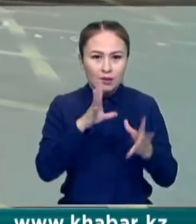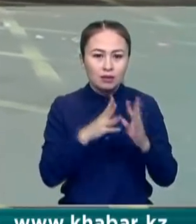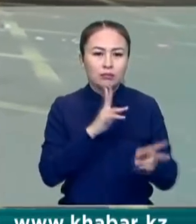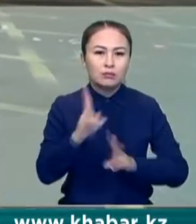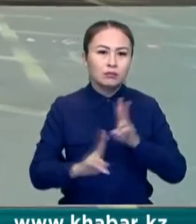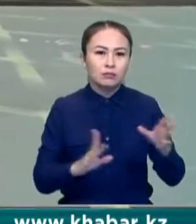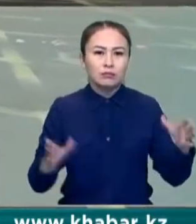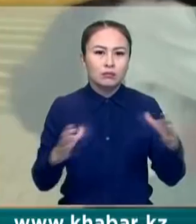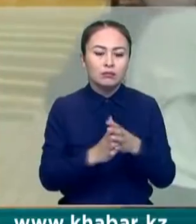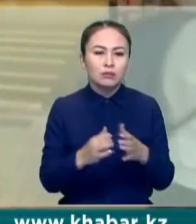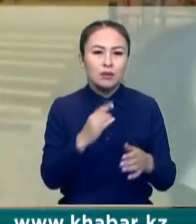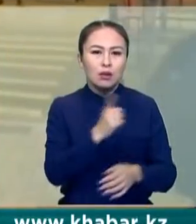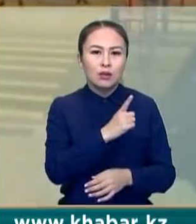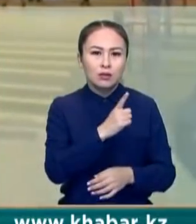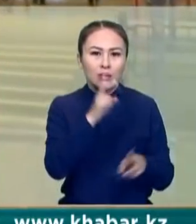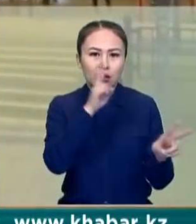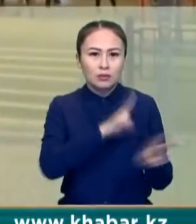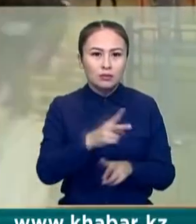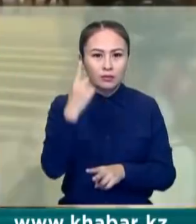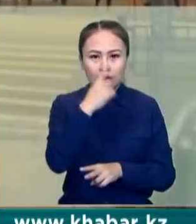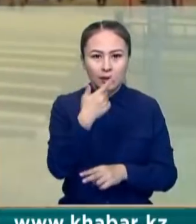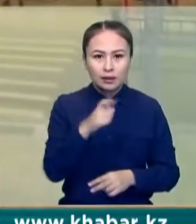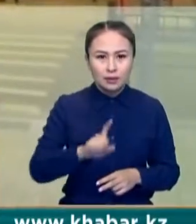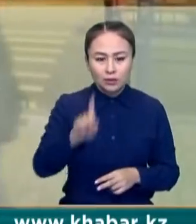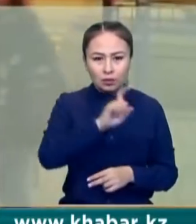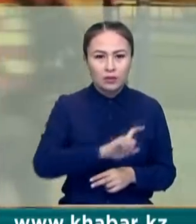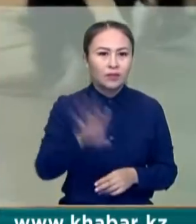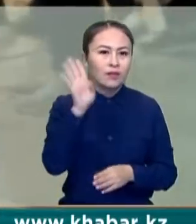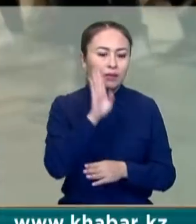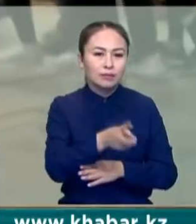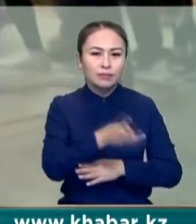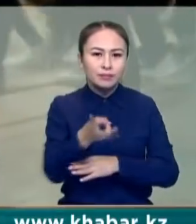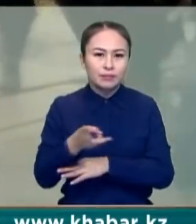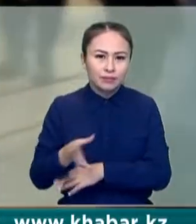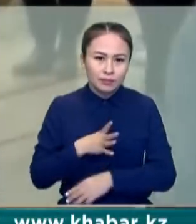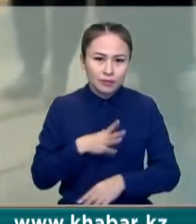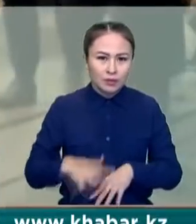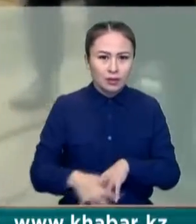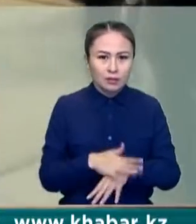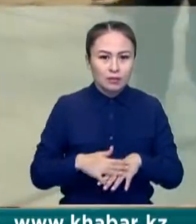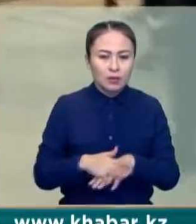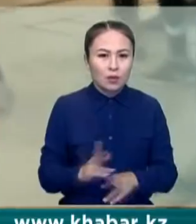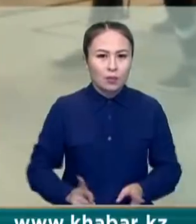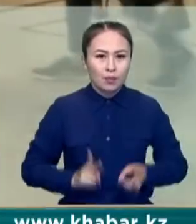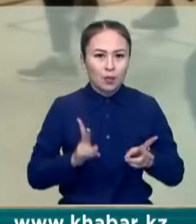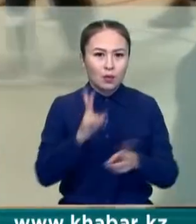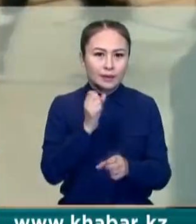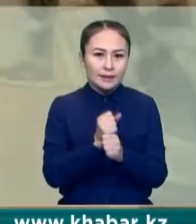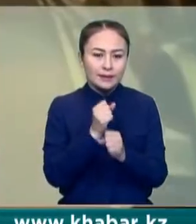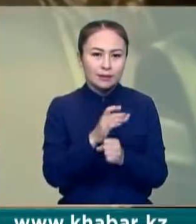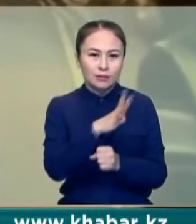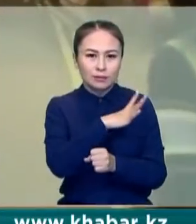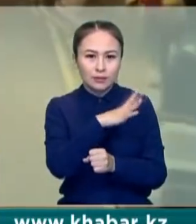топты тарату үшін тәртіп сақшылары көз жасаурататын газ бен су атқыштар қолданған. Айта кетейік, халық қылмыс жасап деген